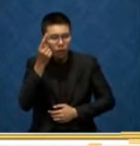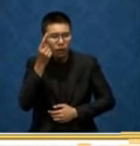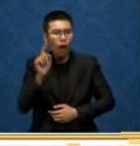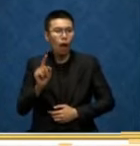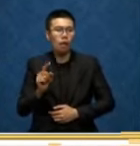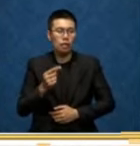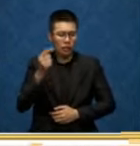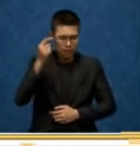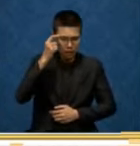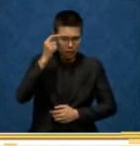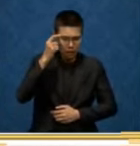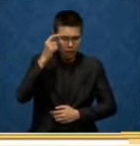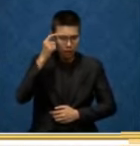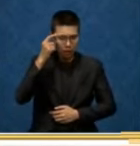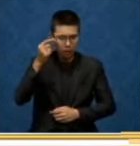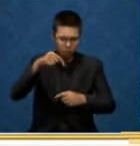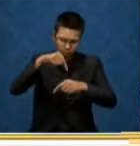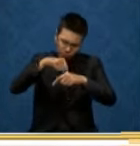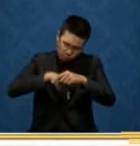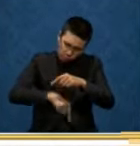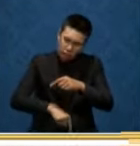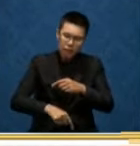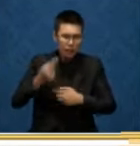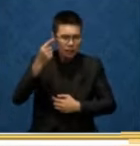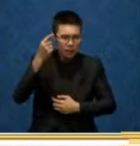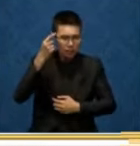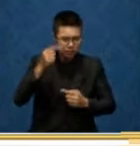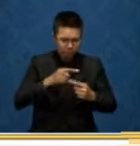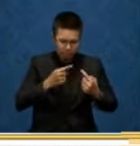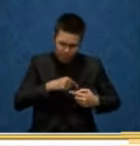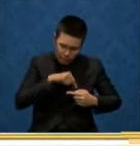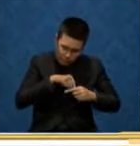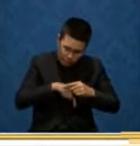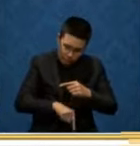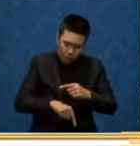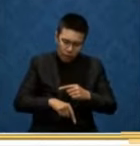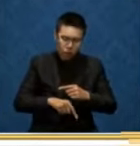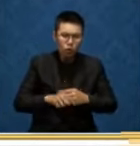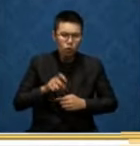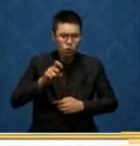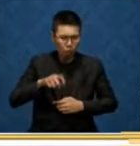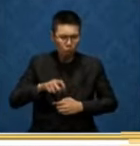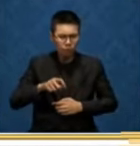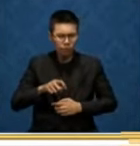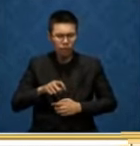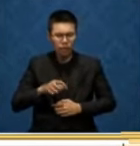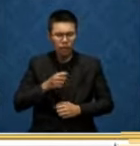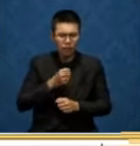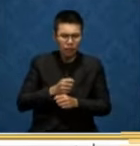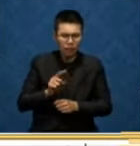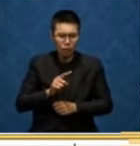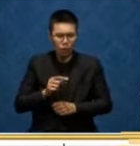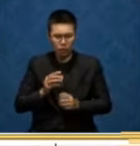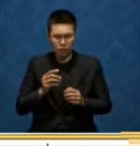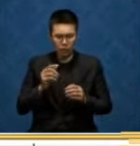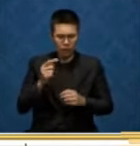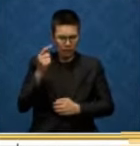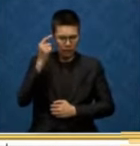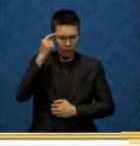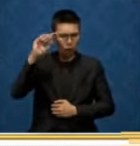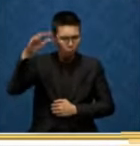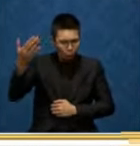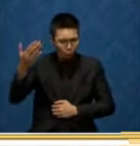ต้องคิดอย่างลึกซึ้งต้องคิดอย่างลึกๆต้องชั่งใจเวลาทำอะไรก็แล้วแต่นะคะดิ